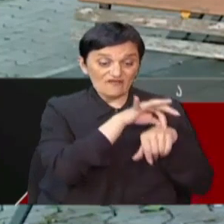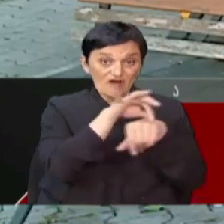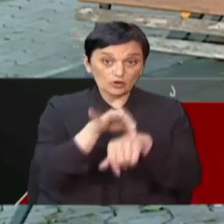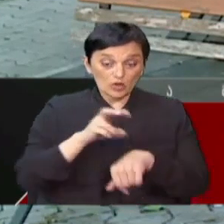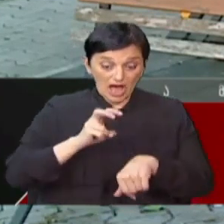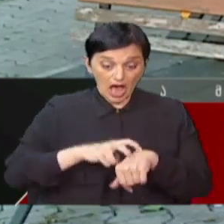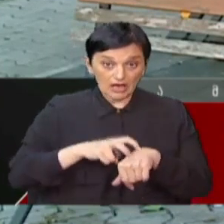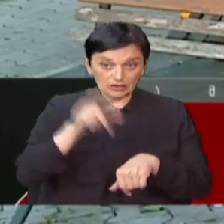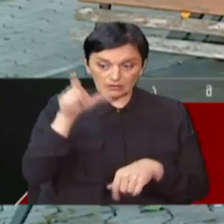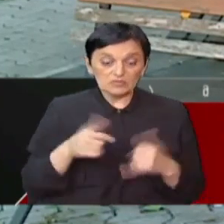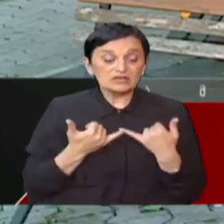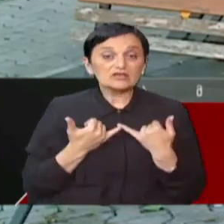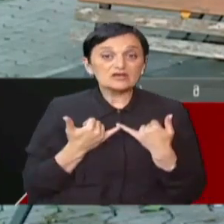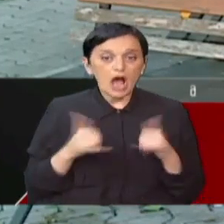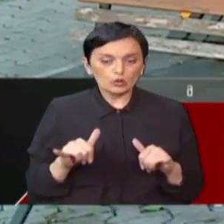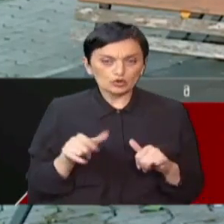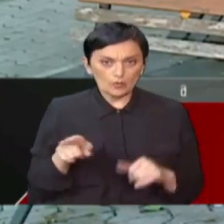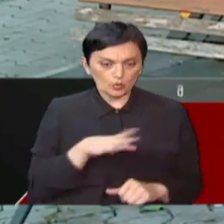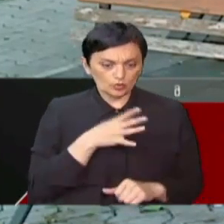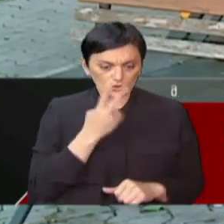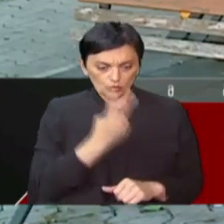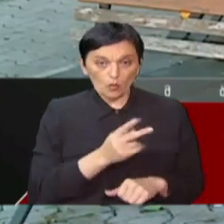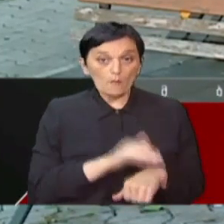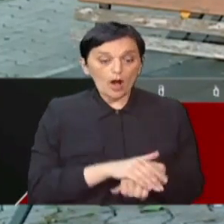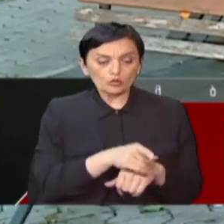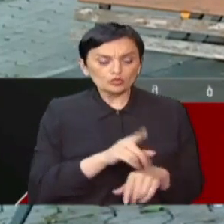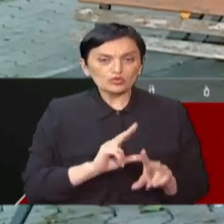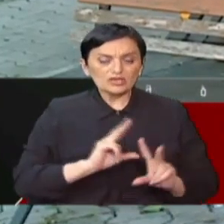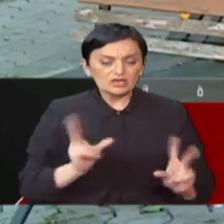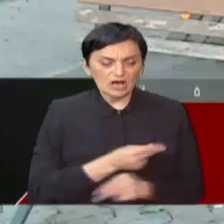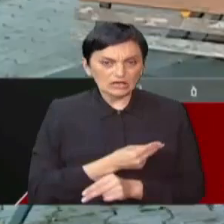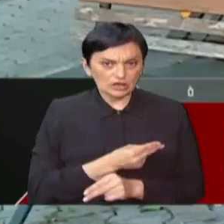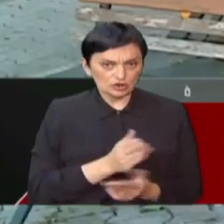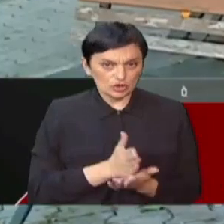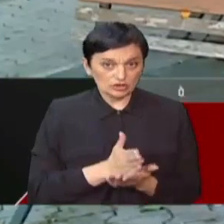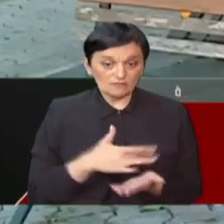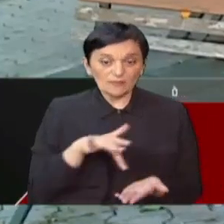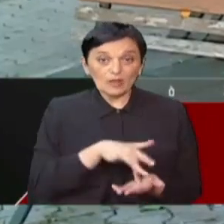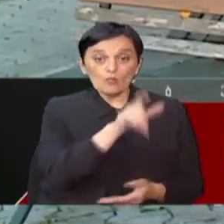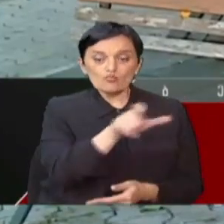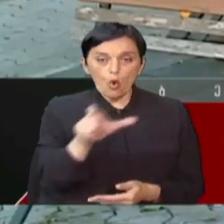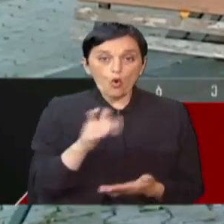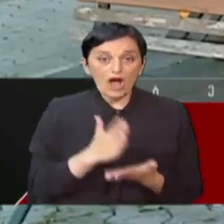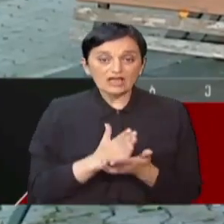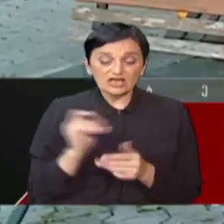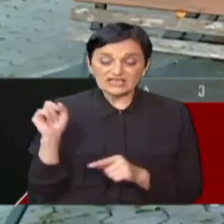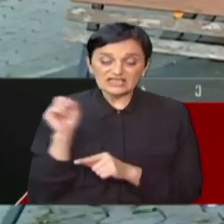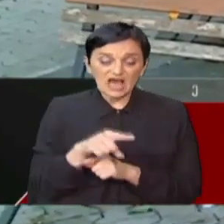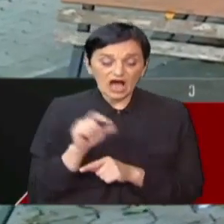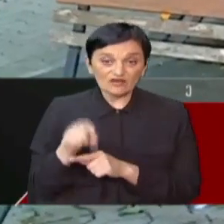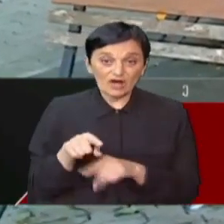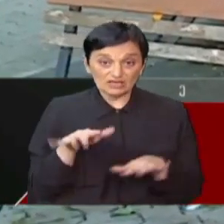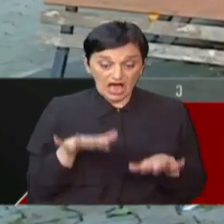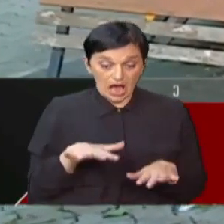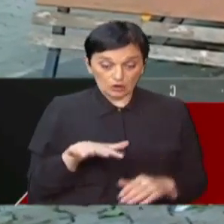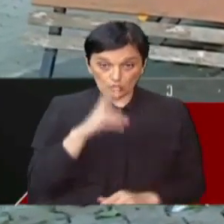თავად ექიმიც კი გაუცებული დარჩა, რომ ფაქტიურად გადარჩენილები ხართ. მოქალაქეებისგან არის დაკვეთა, რომ